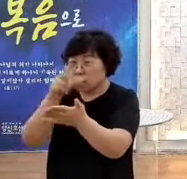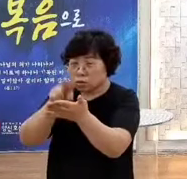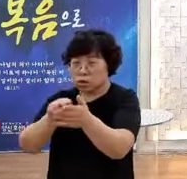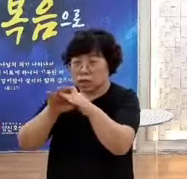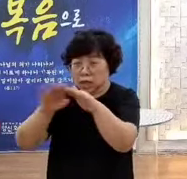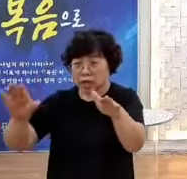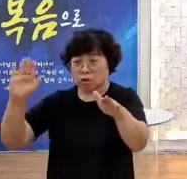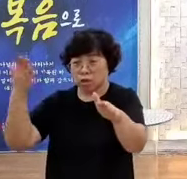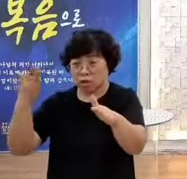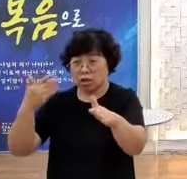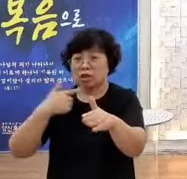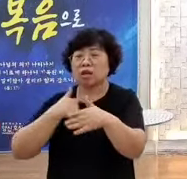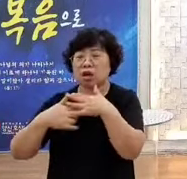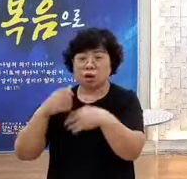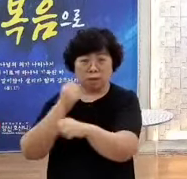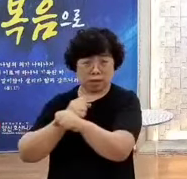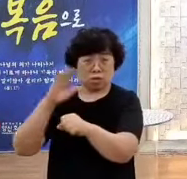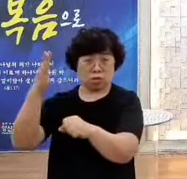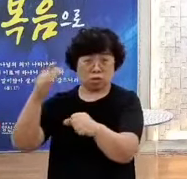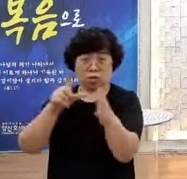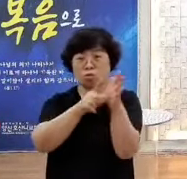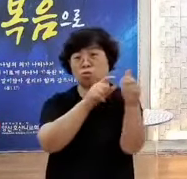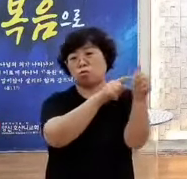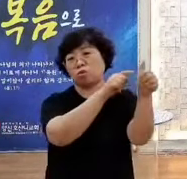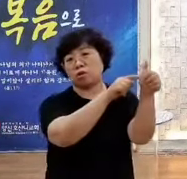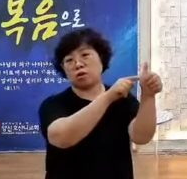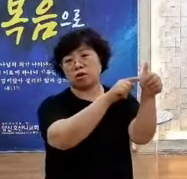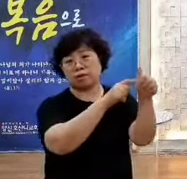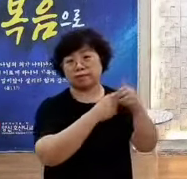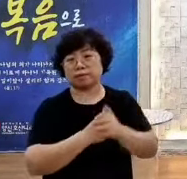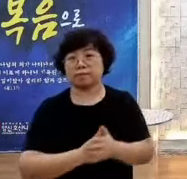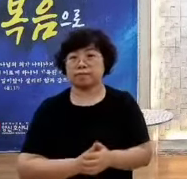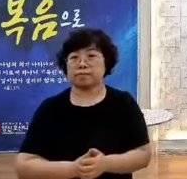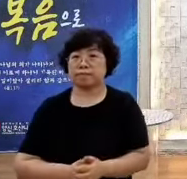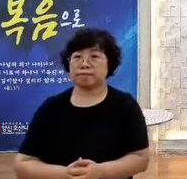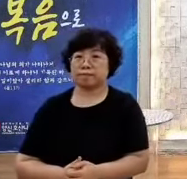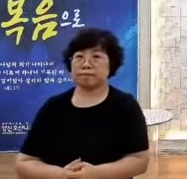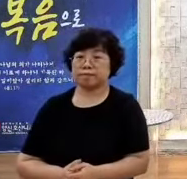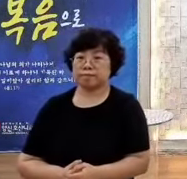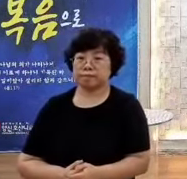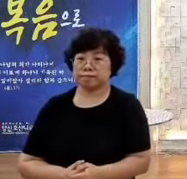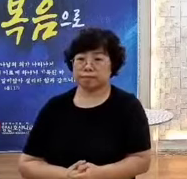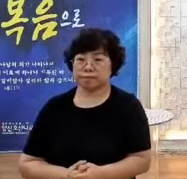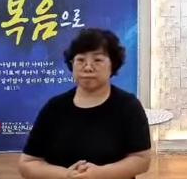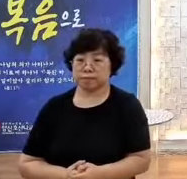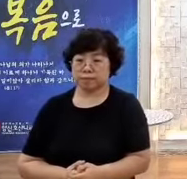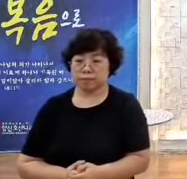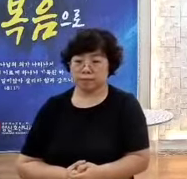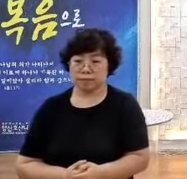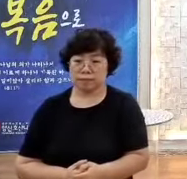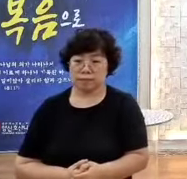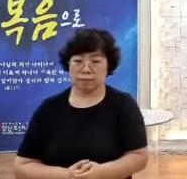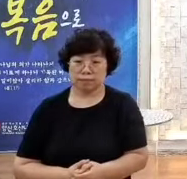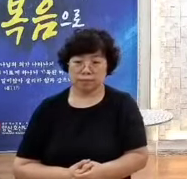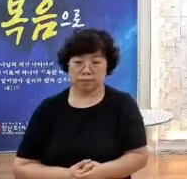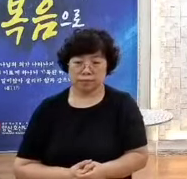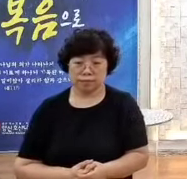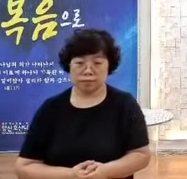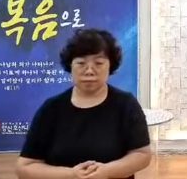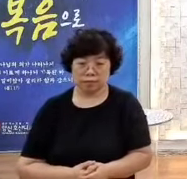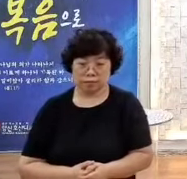것이죠. 여러분, 우리는 믿음으로, 자, 로마서 4장까지 한 얘기입니다. 우리가